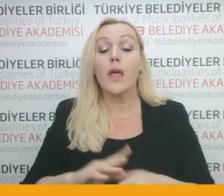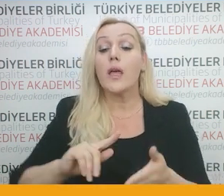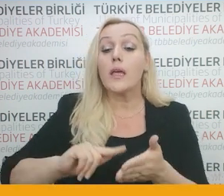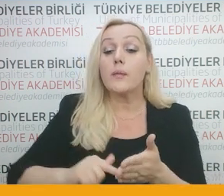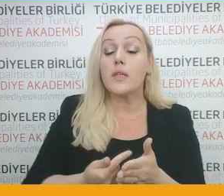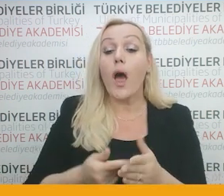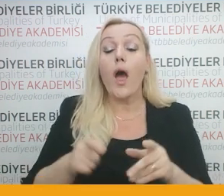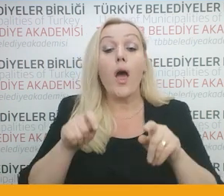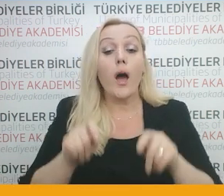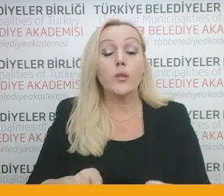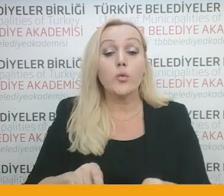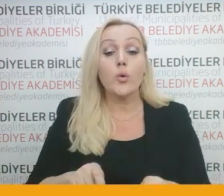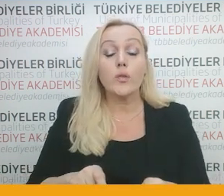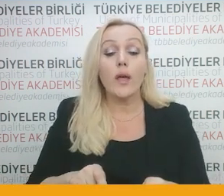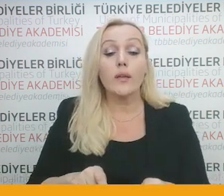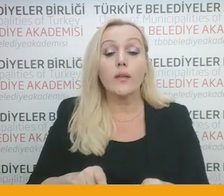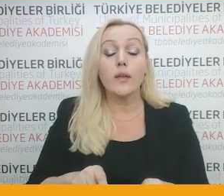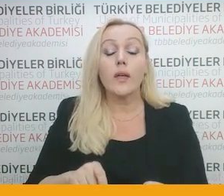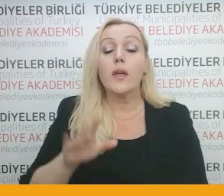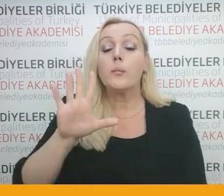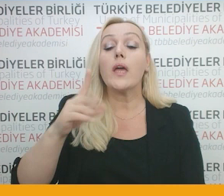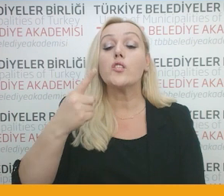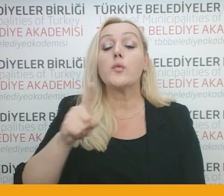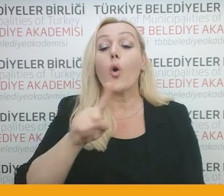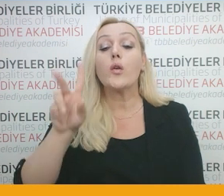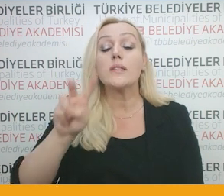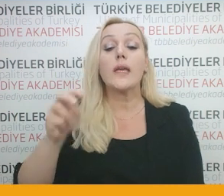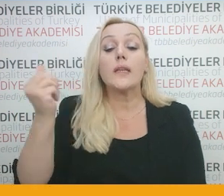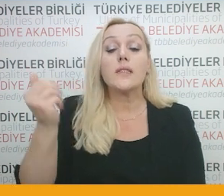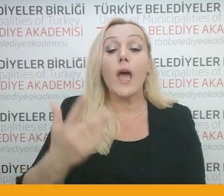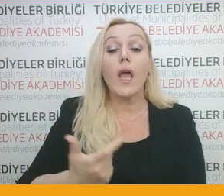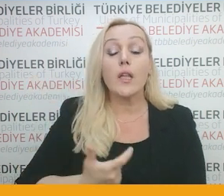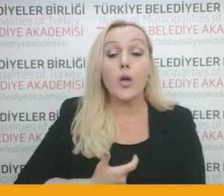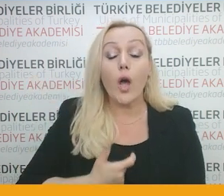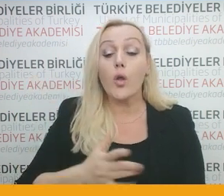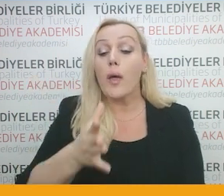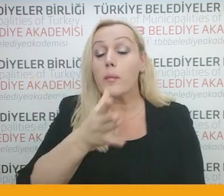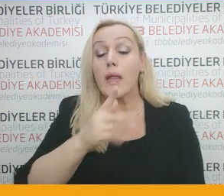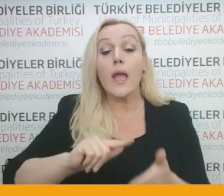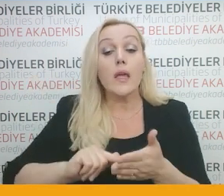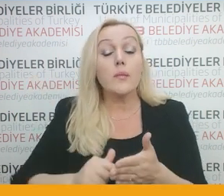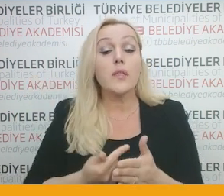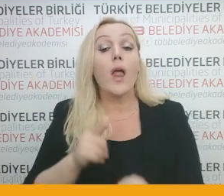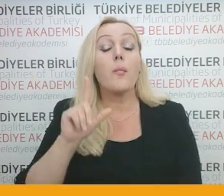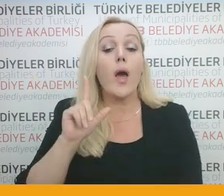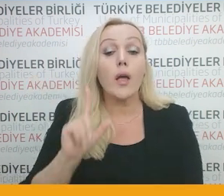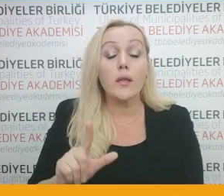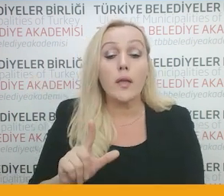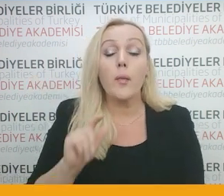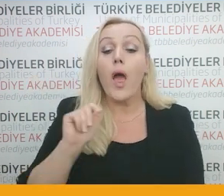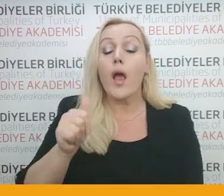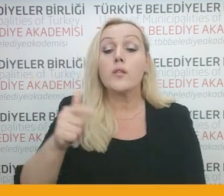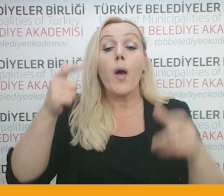imza atıyorsak mutlaka 5018 sayılı kanunu bilerek imza atmamız gerekiyor. Dolayısıyla her